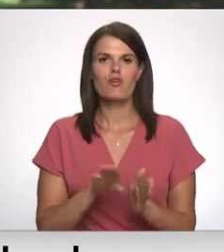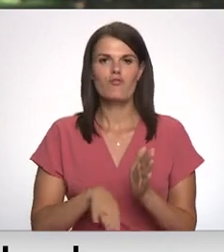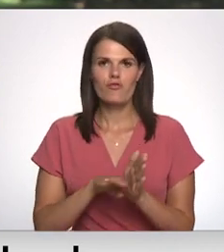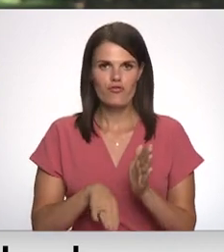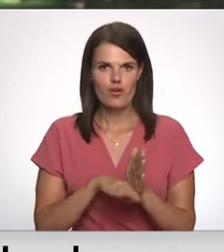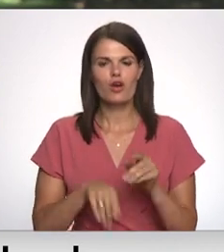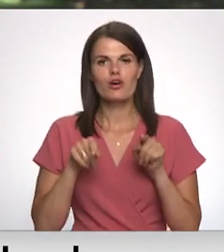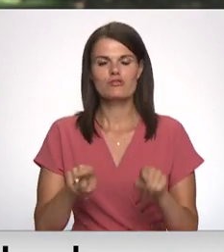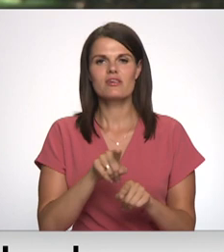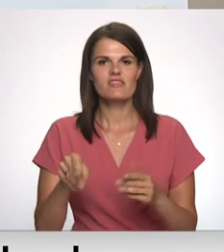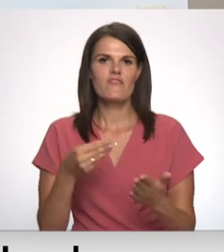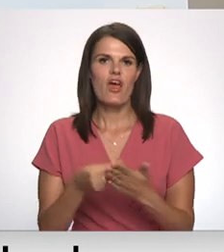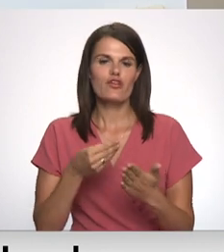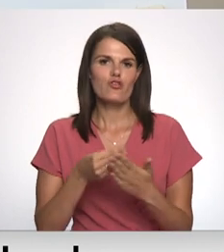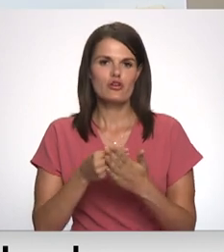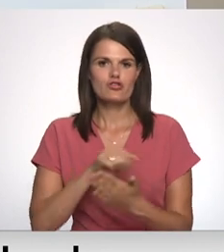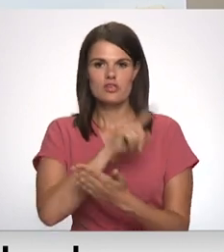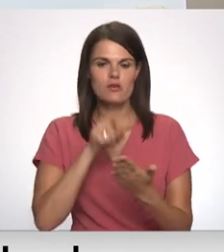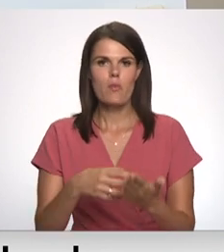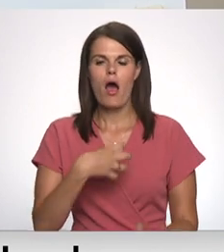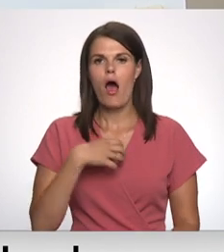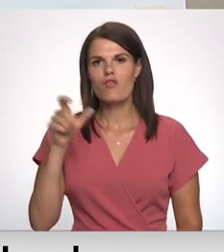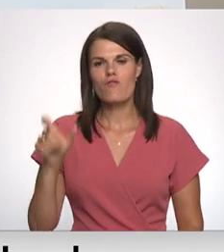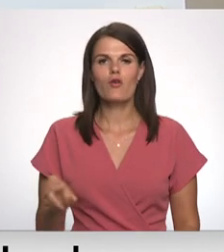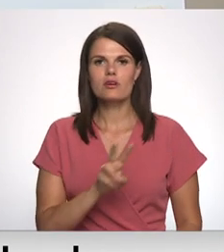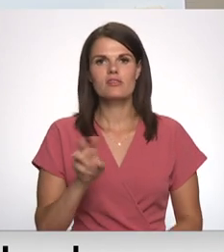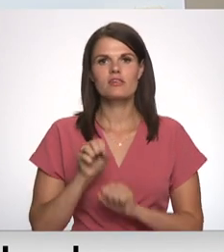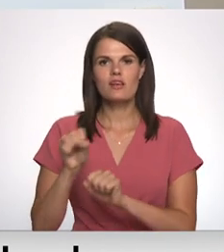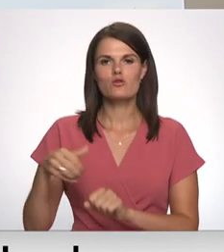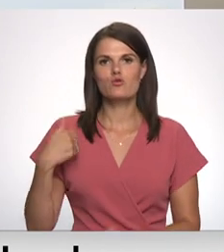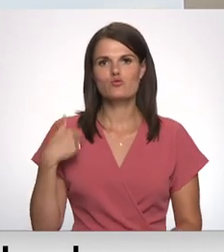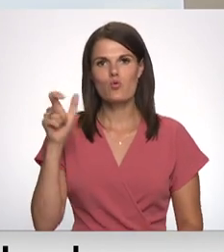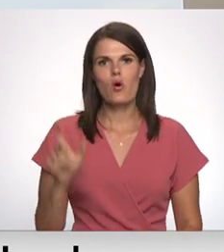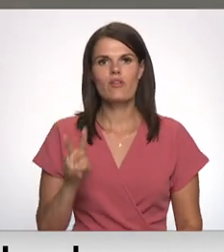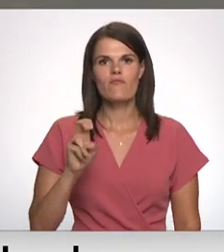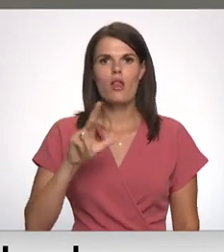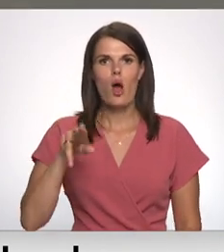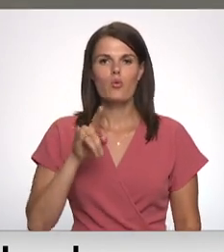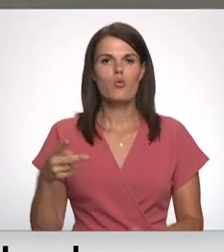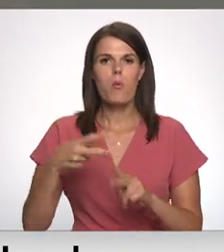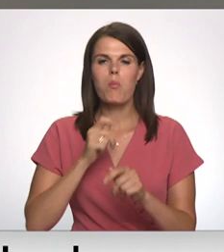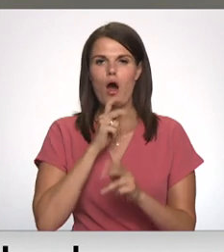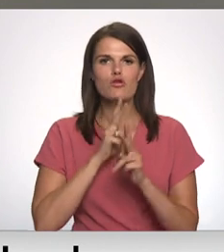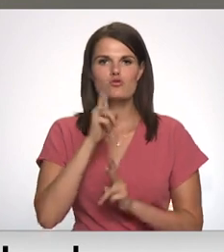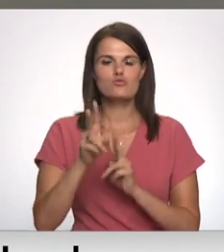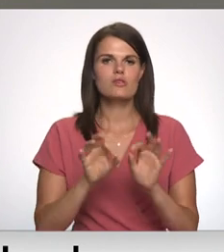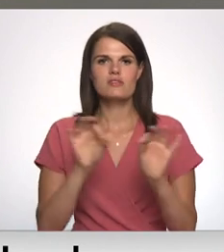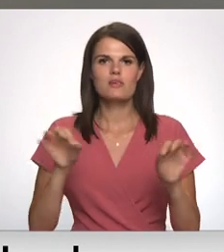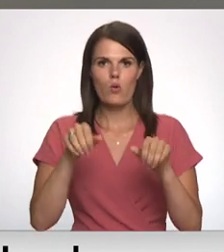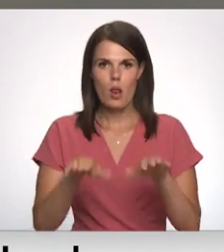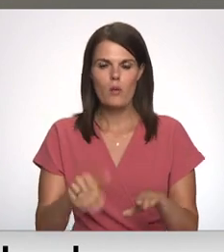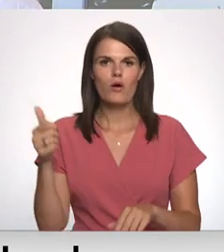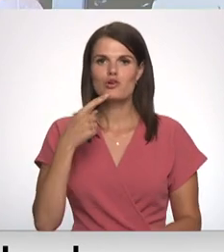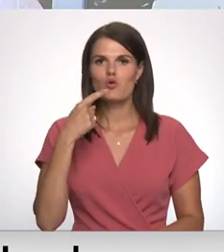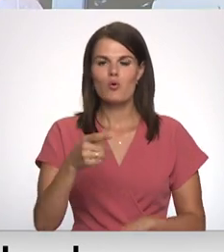ir vērtēšanas jautājums. Advokāts Egons Rusānovs, kurš aizstāv skolnieku Vladu, pārsūdzēja prokuratūras sākotnējo lēmumu. Viņš